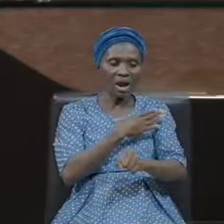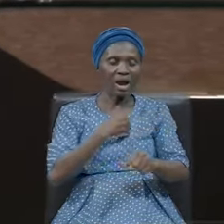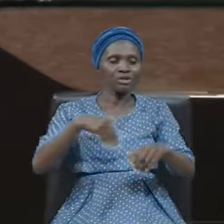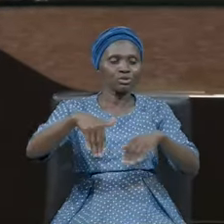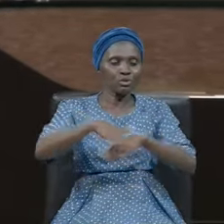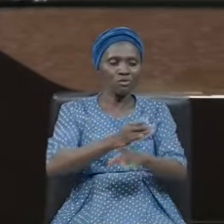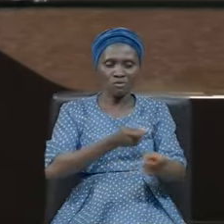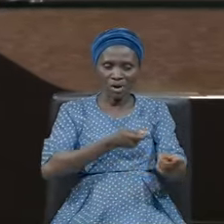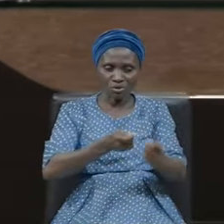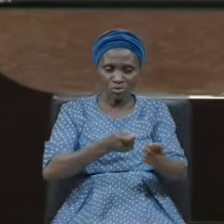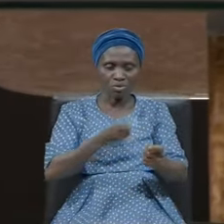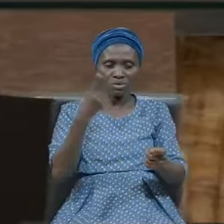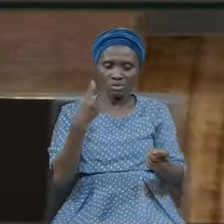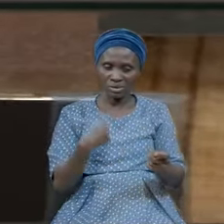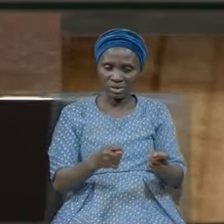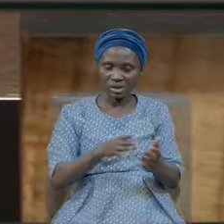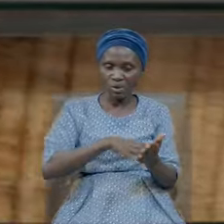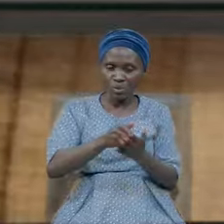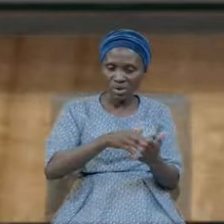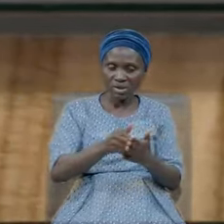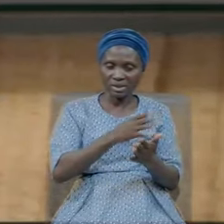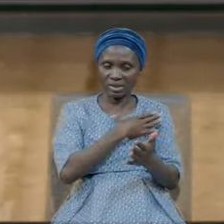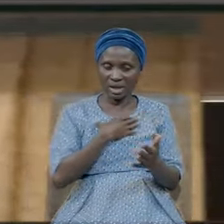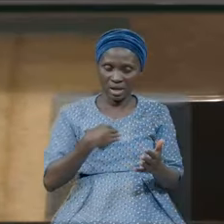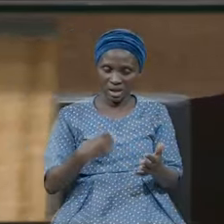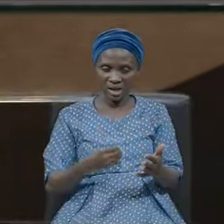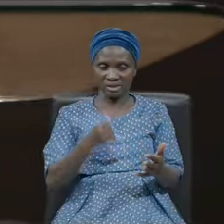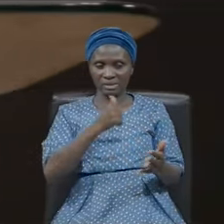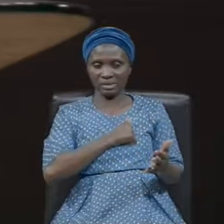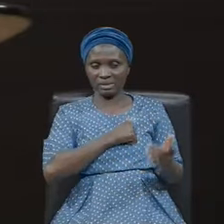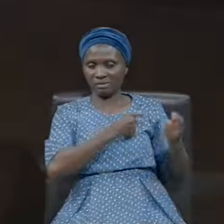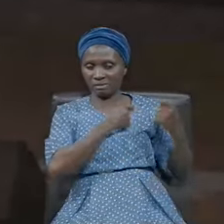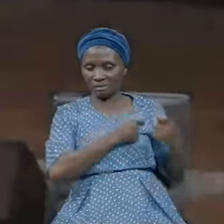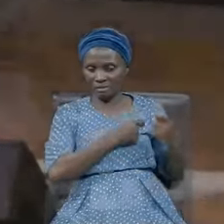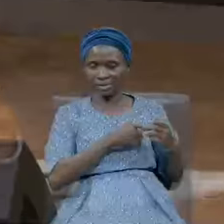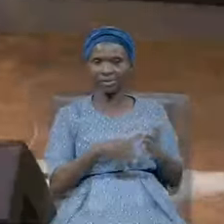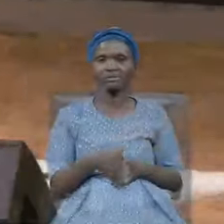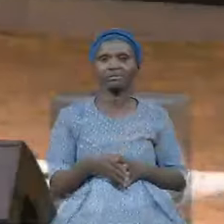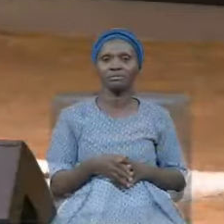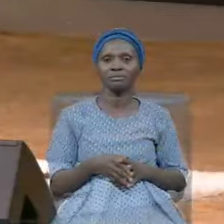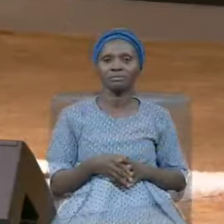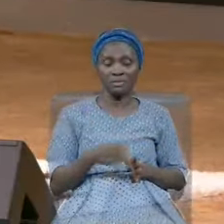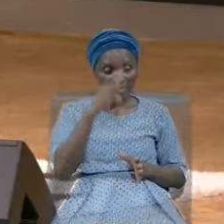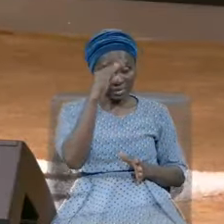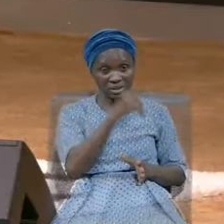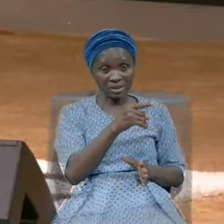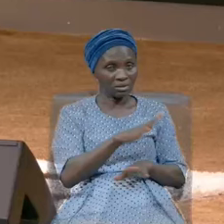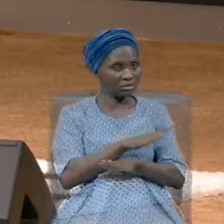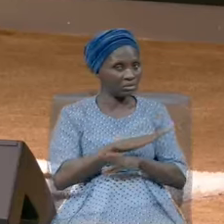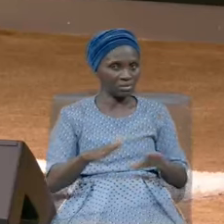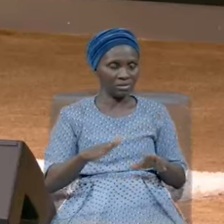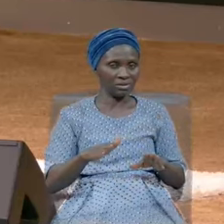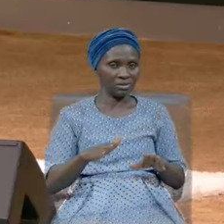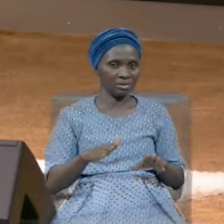puisses surmonter ta faiblesse et ton obstination. Vous connaissez bien l'histoire. Il n'a pas pris ça au